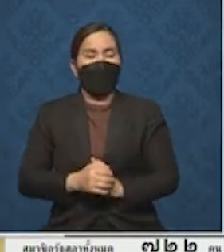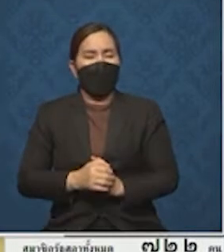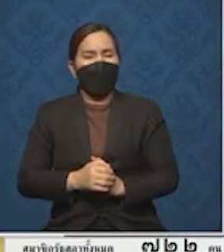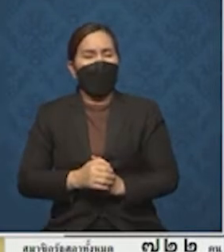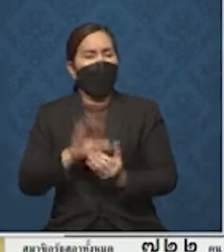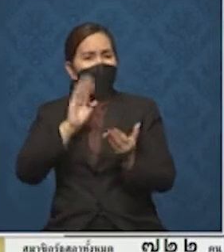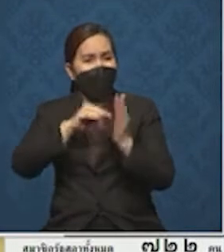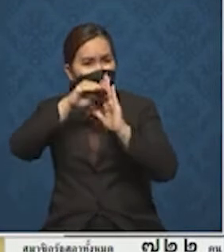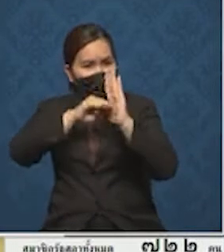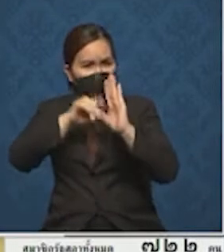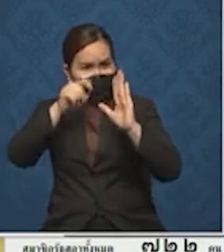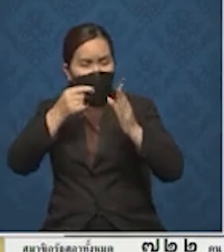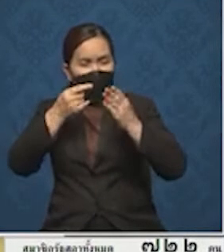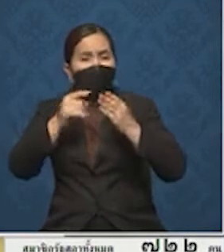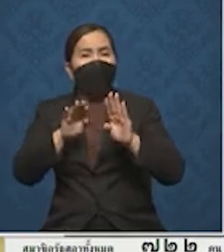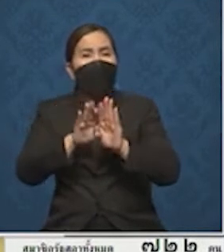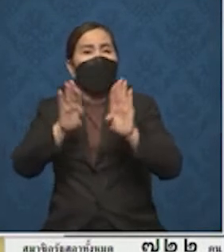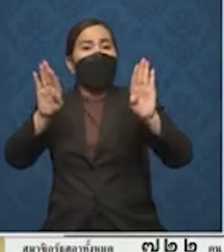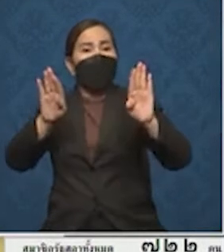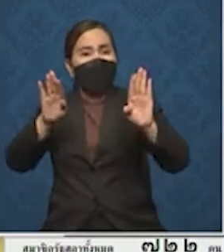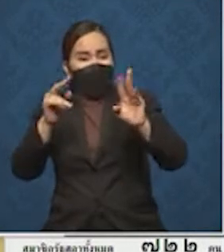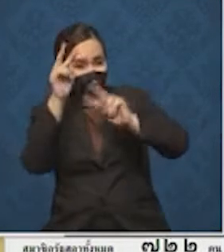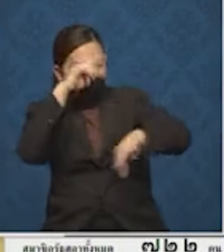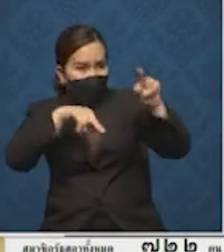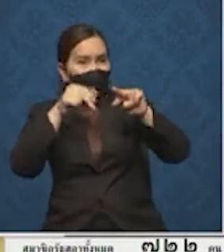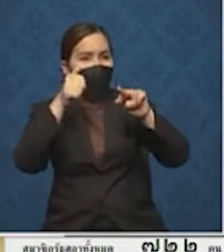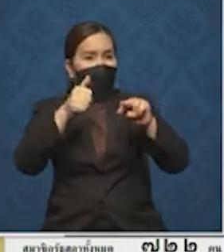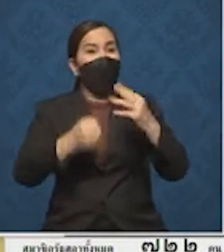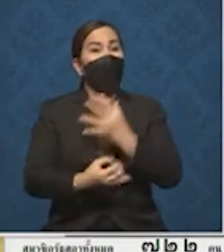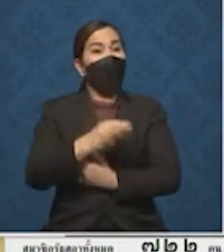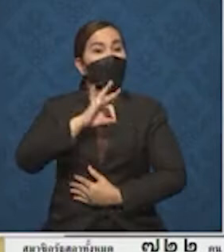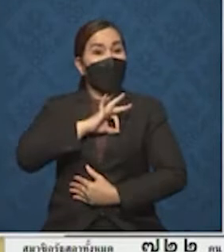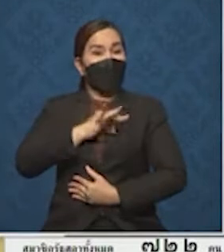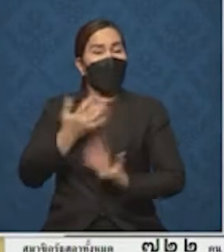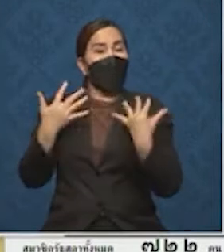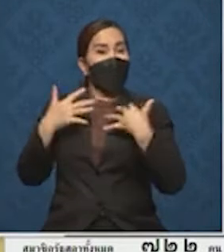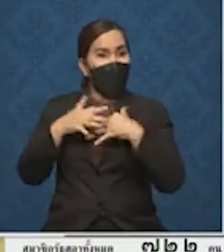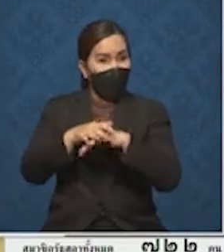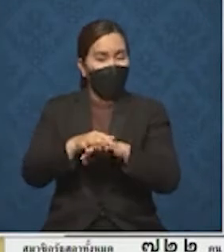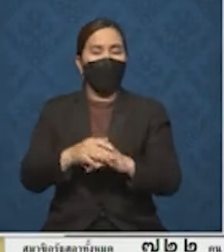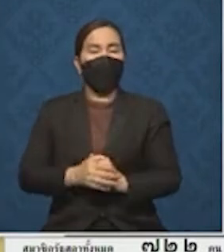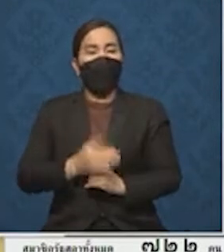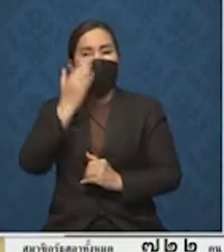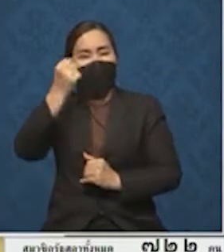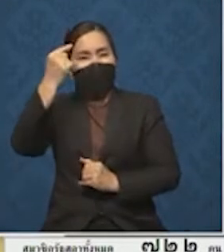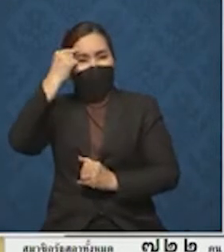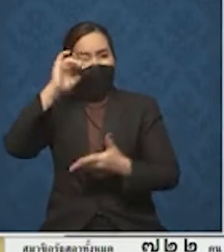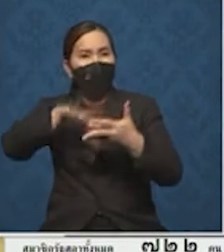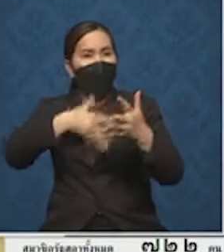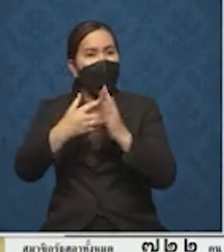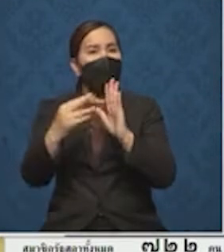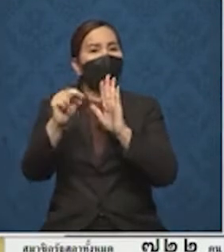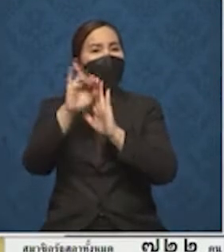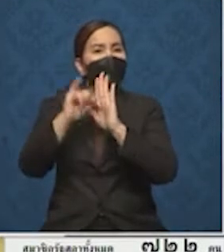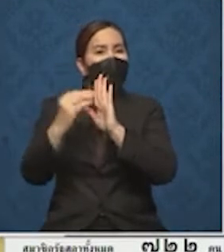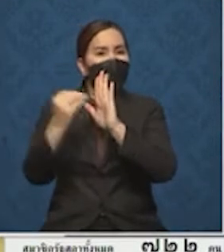ดเผยตัวสอบได้เปิดโอกาสให้สมาชิกมีส่วรวมอย่างฝ่างในการกำหนดนโยบาย และการ